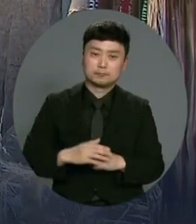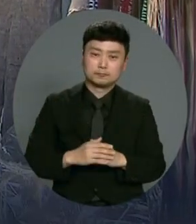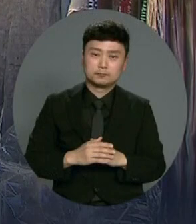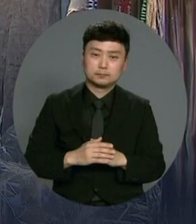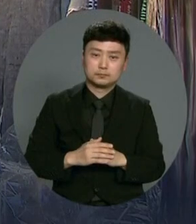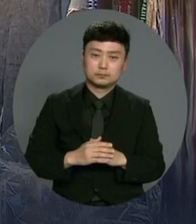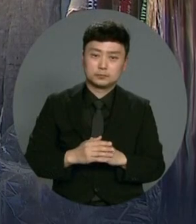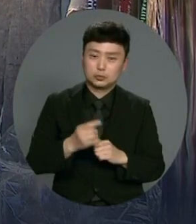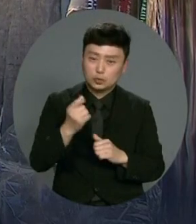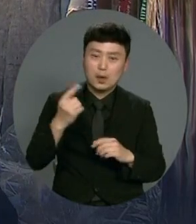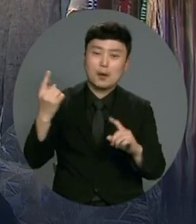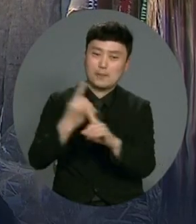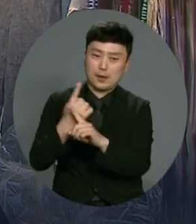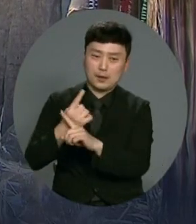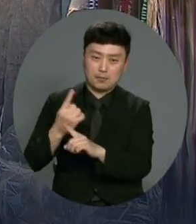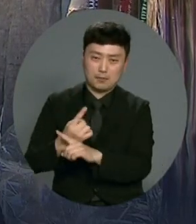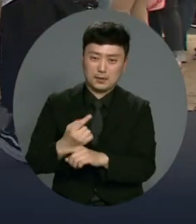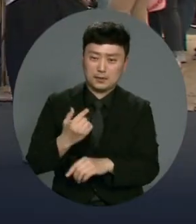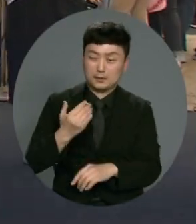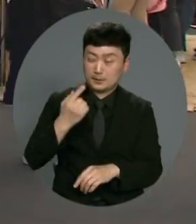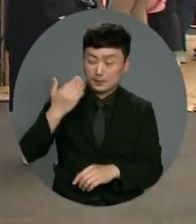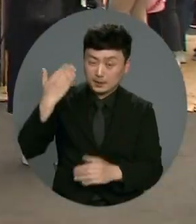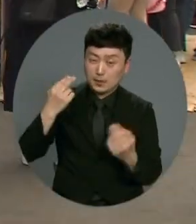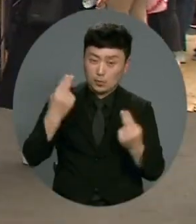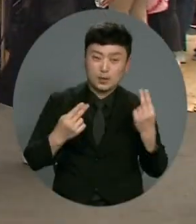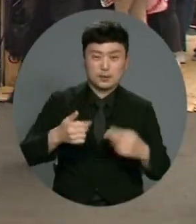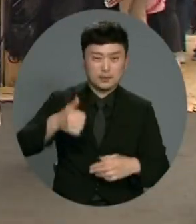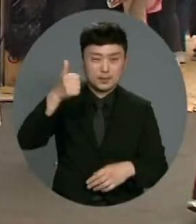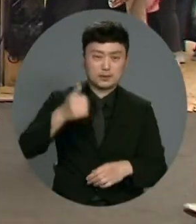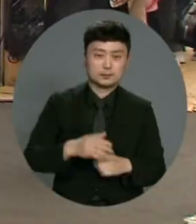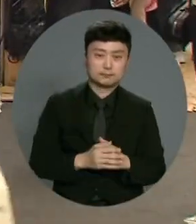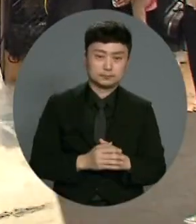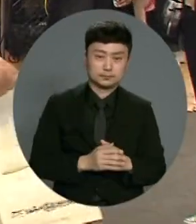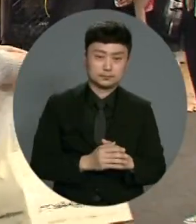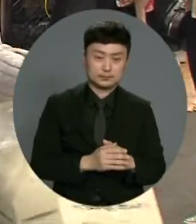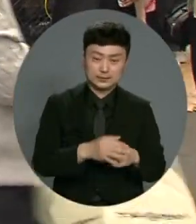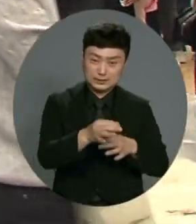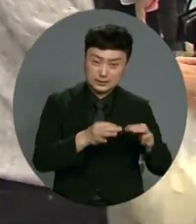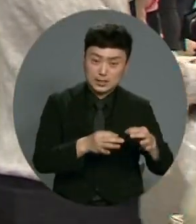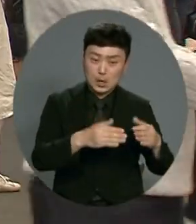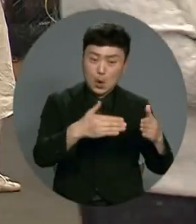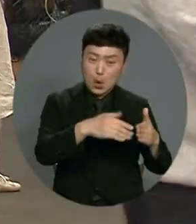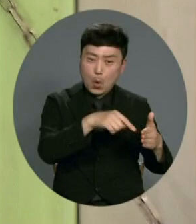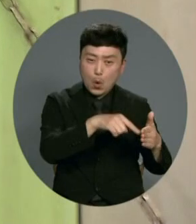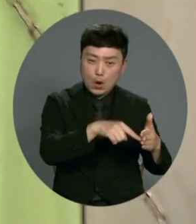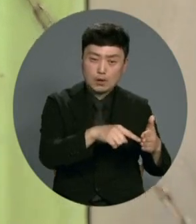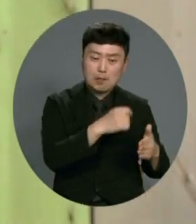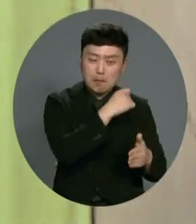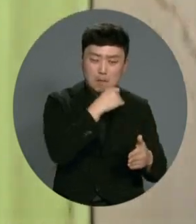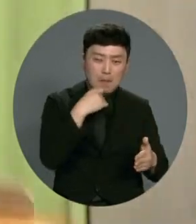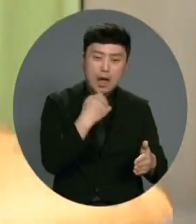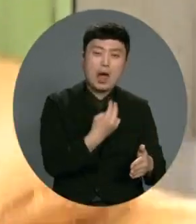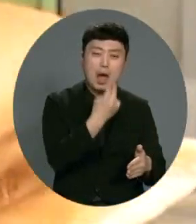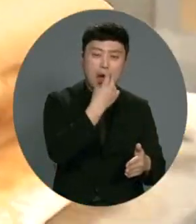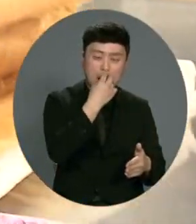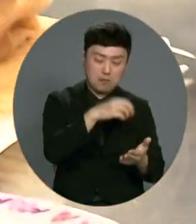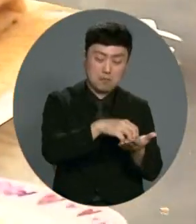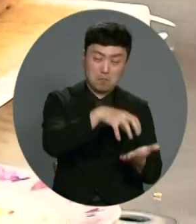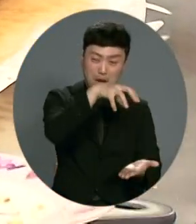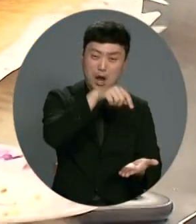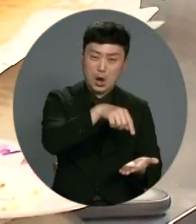맞춰가는 게 조금 예전보다 나아졌습니다. 시장 한켠에서는 달콤한 카스테라 냄새가 사람들의 발길을